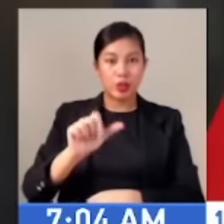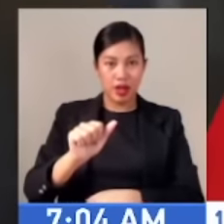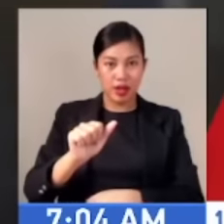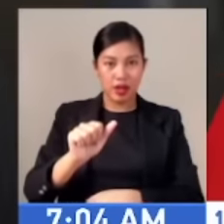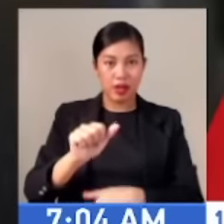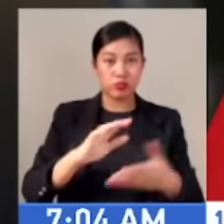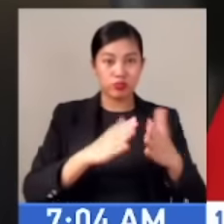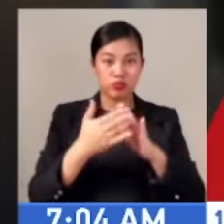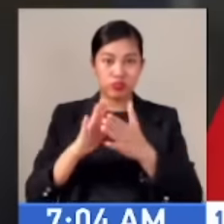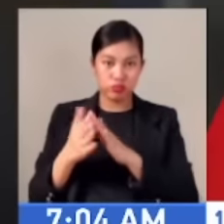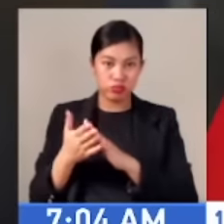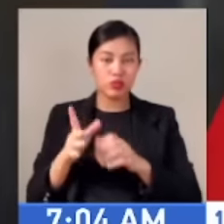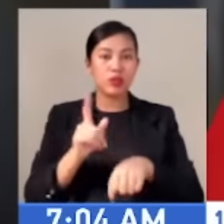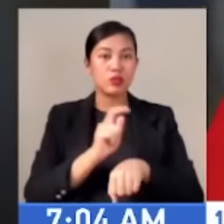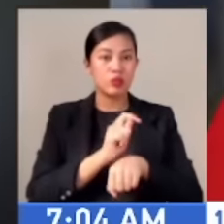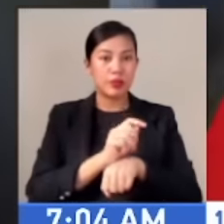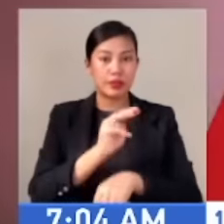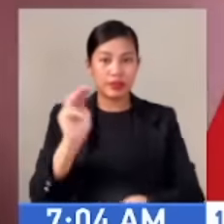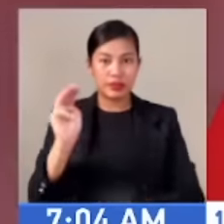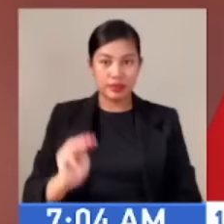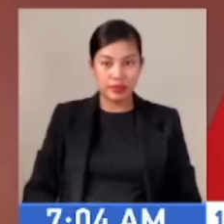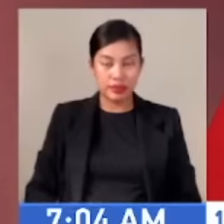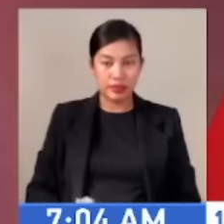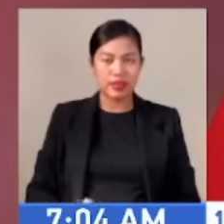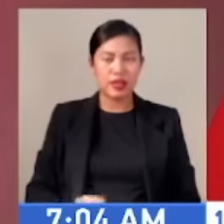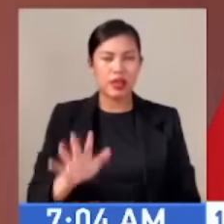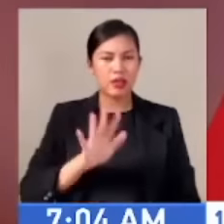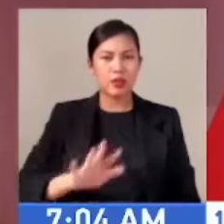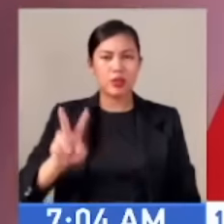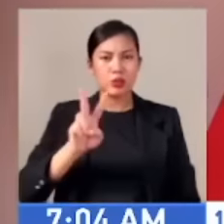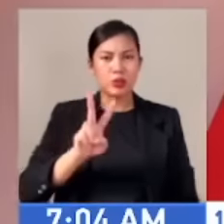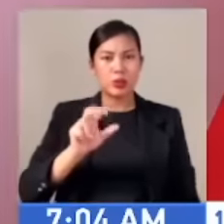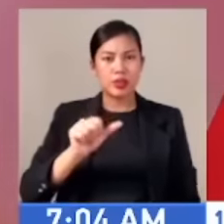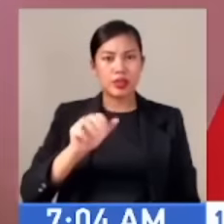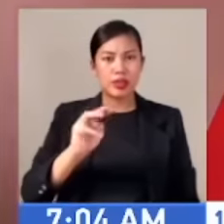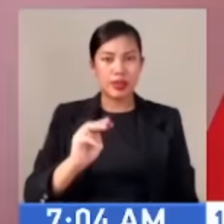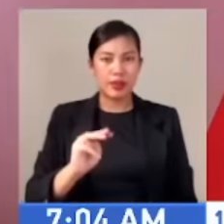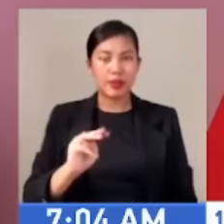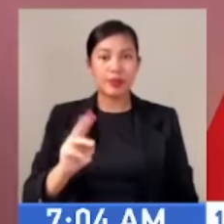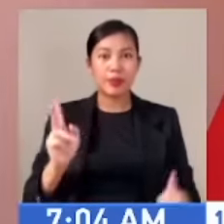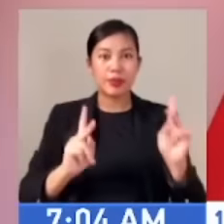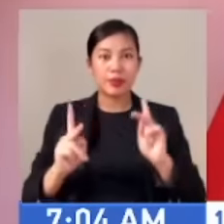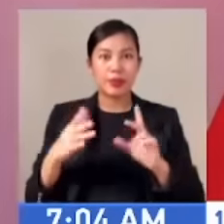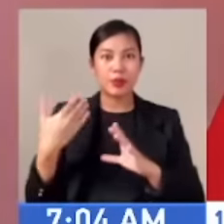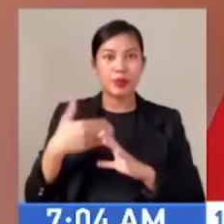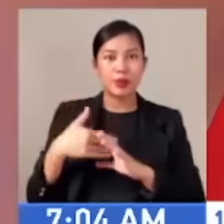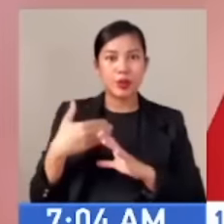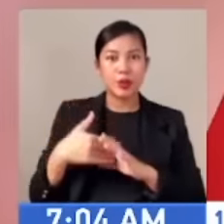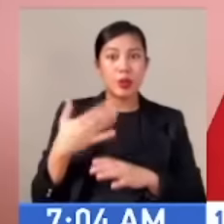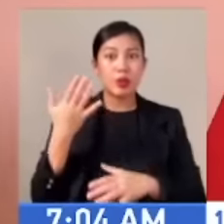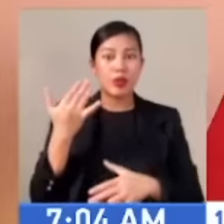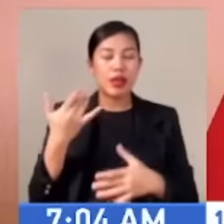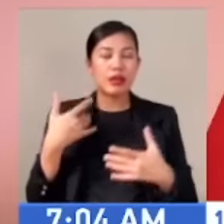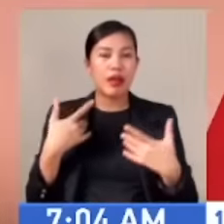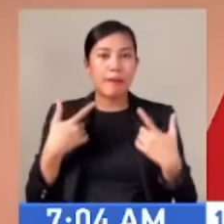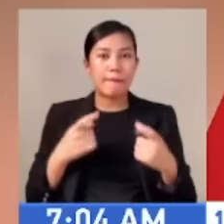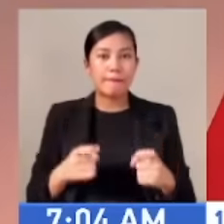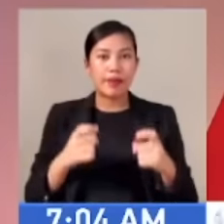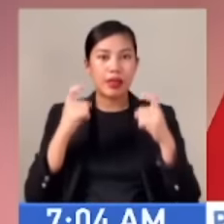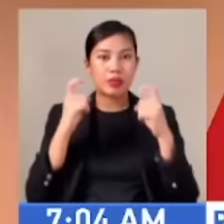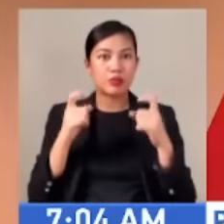sunog pasado alas 2 ng madaling araw. Nabulabog ang mga residente dahil mabilis na lumaki ang apoy.